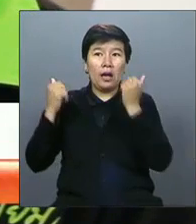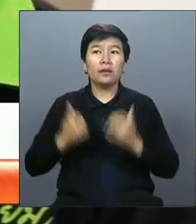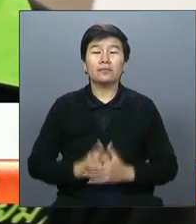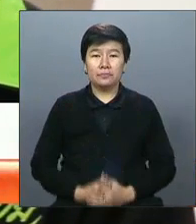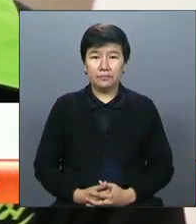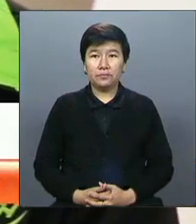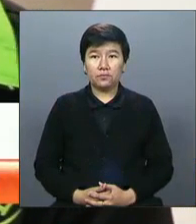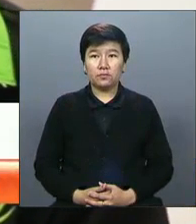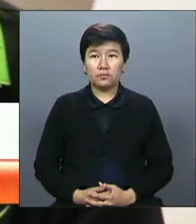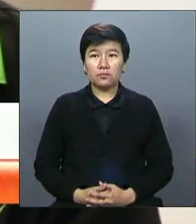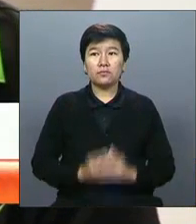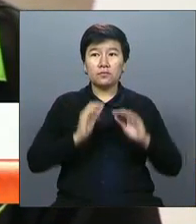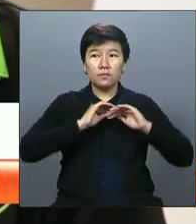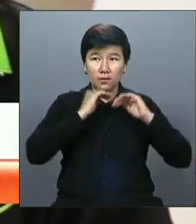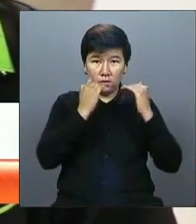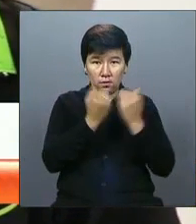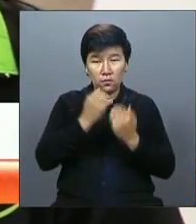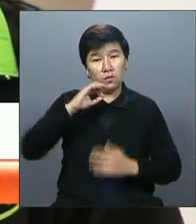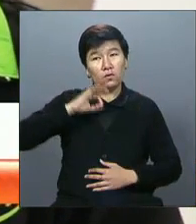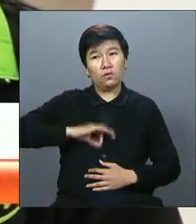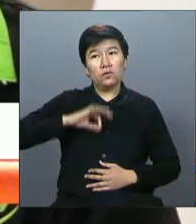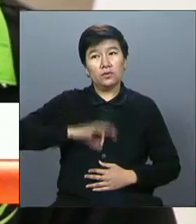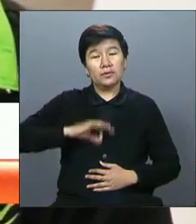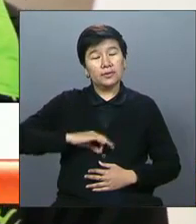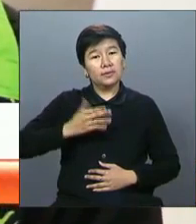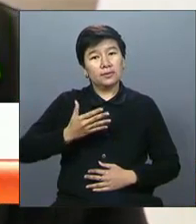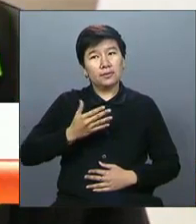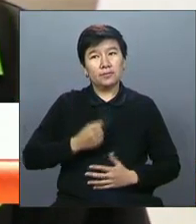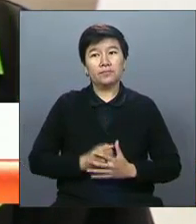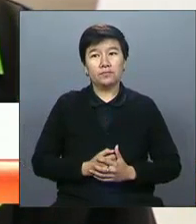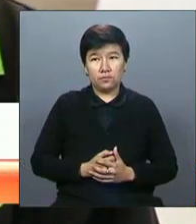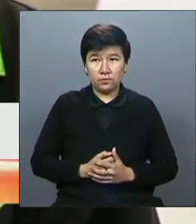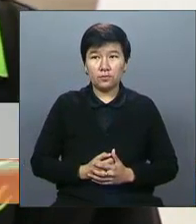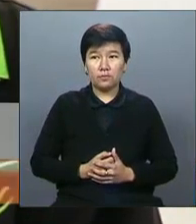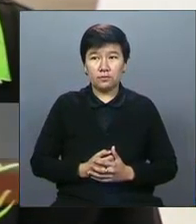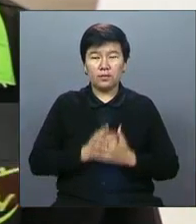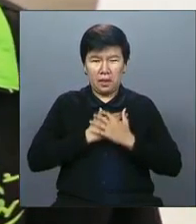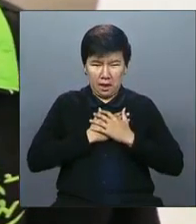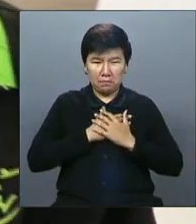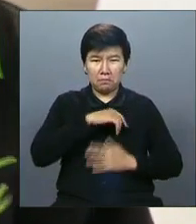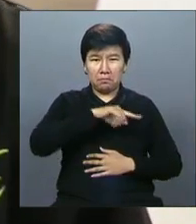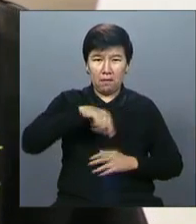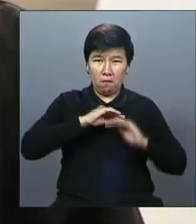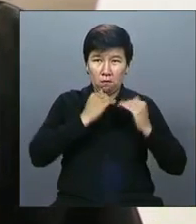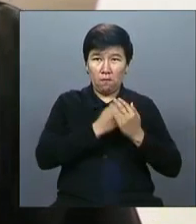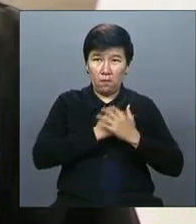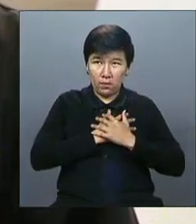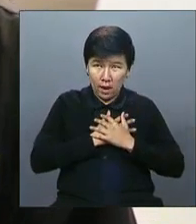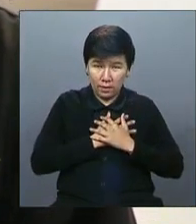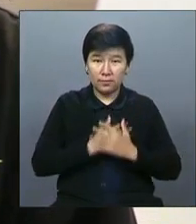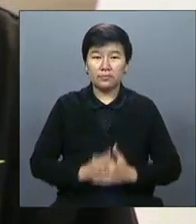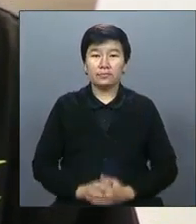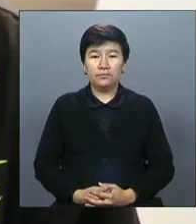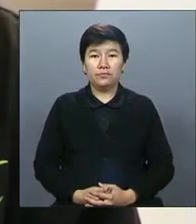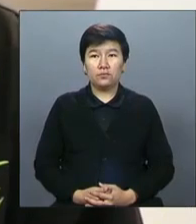ครอบครัวเนี่ยรู้สึกว่าจะค่อนข้างที่จะรับยากเพราะว่าในครอบครัวของผู้ใหญ่ประจบเองเนี่ยนะครับ